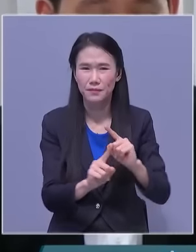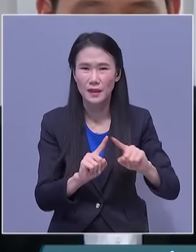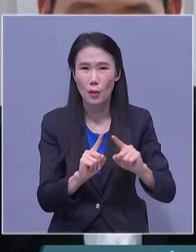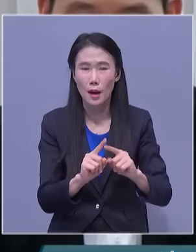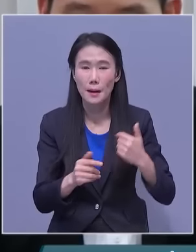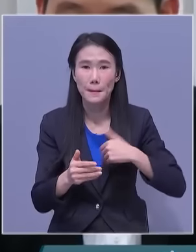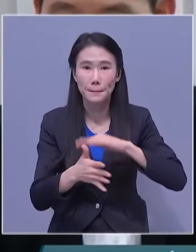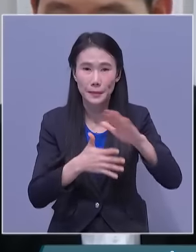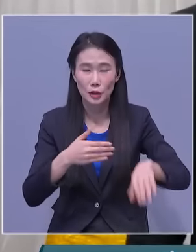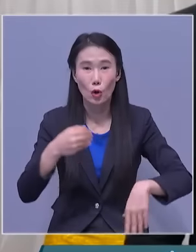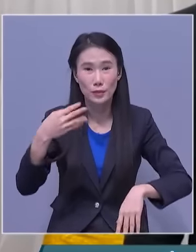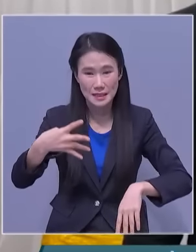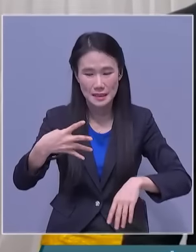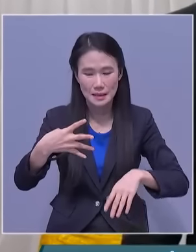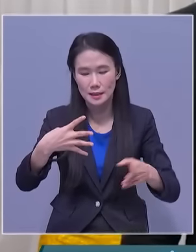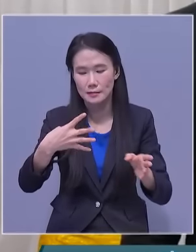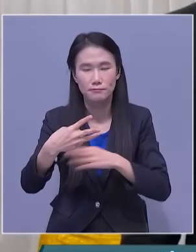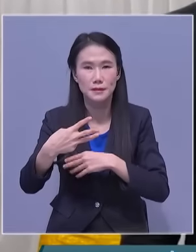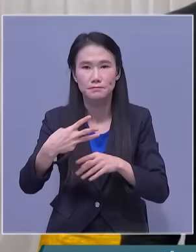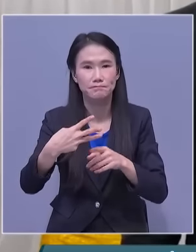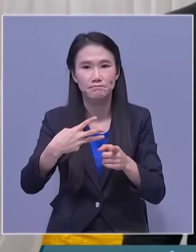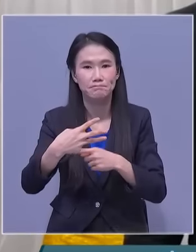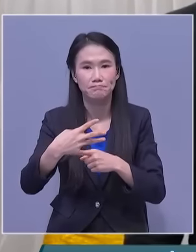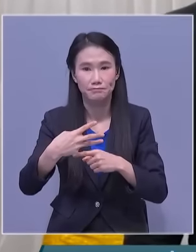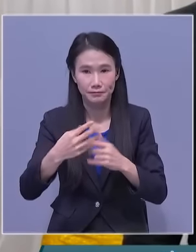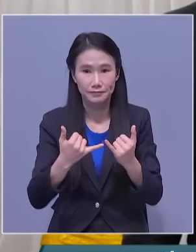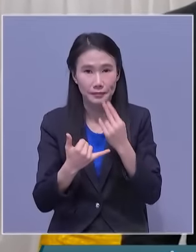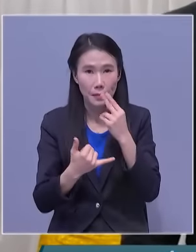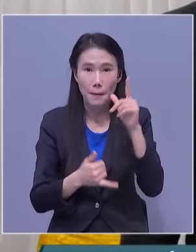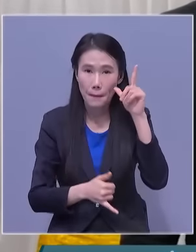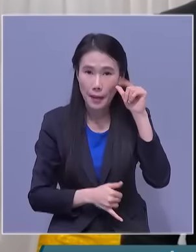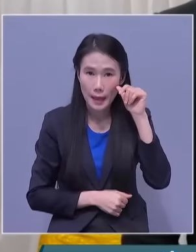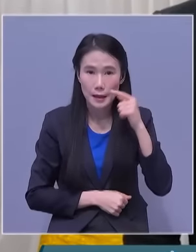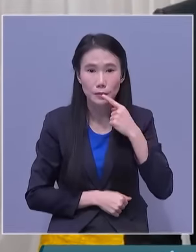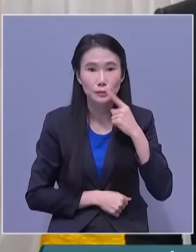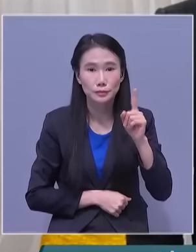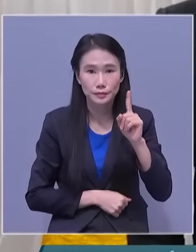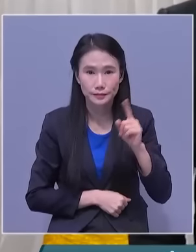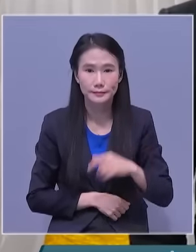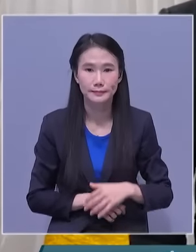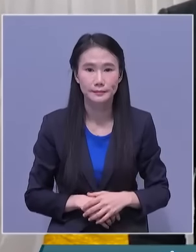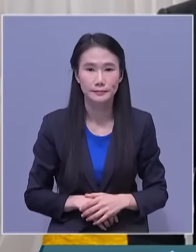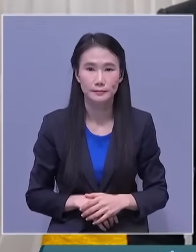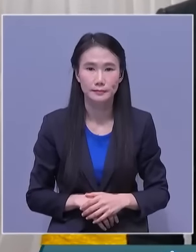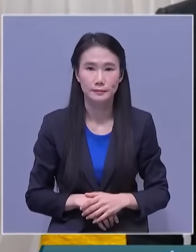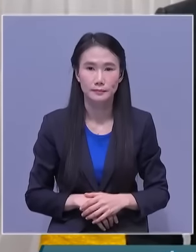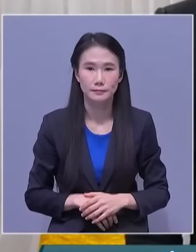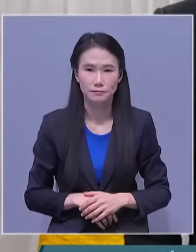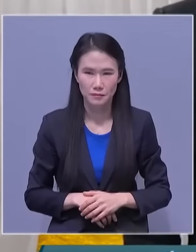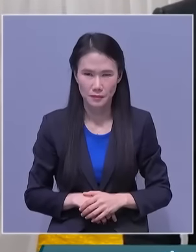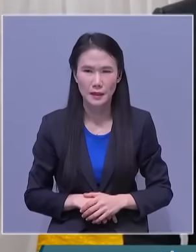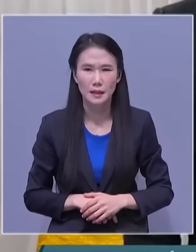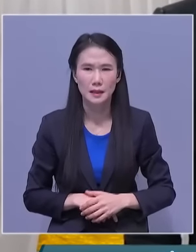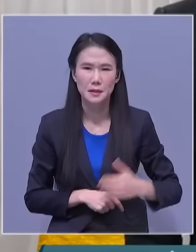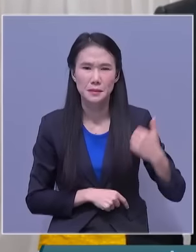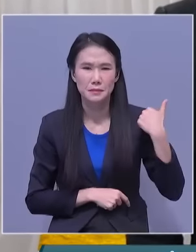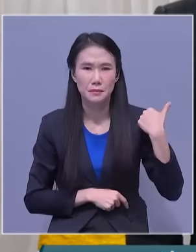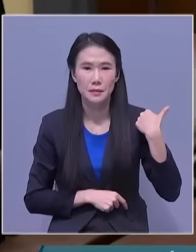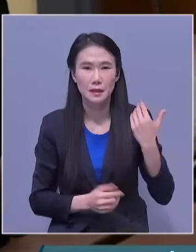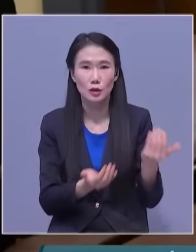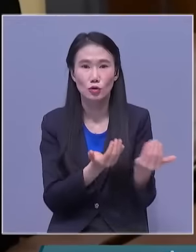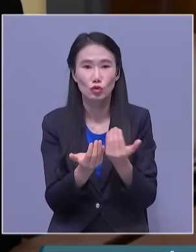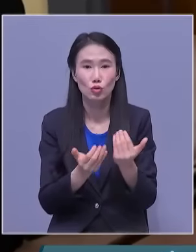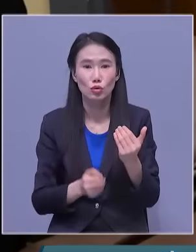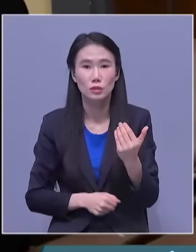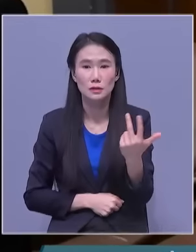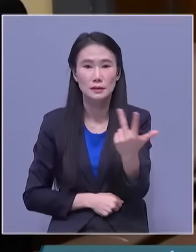สขณะที่ฝั่งของแม่เนี่ยออกมาโต้นะคะยืนยันบอกว่ามีการตัดลูกชายทั้ง 3